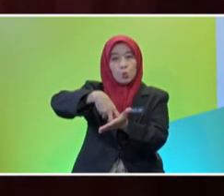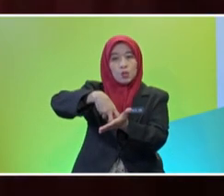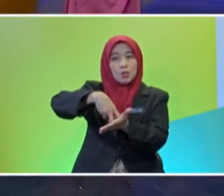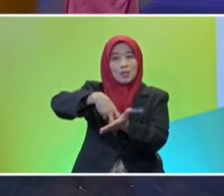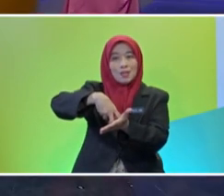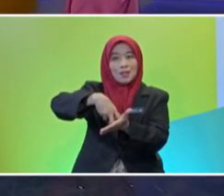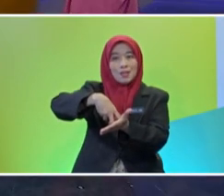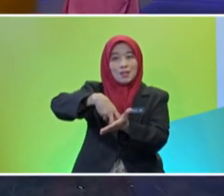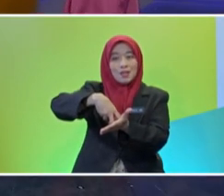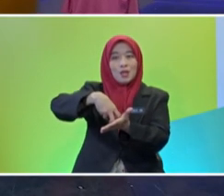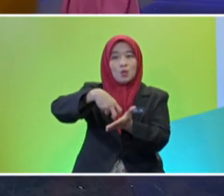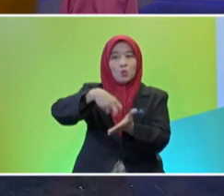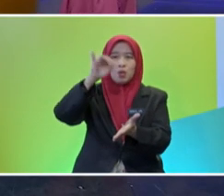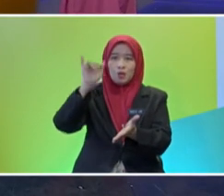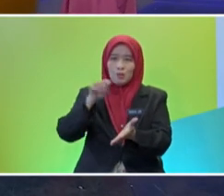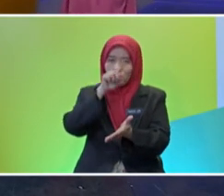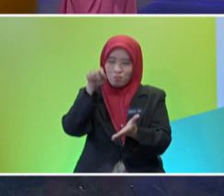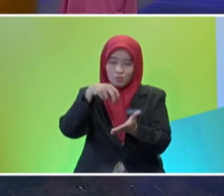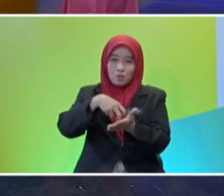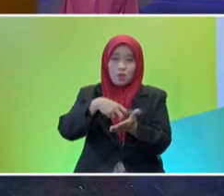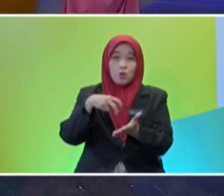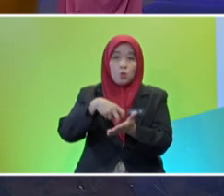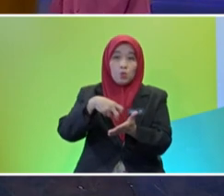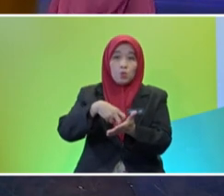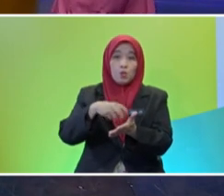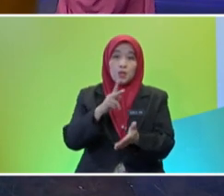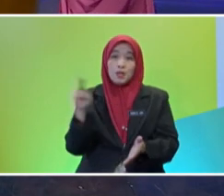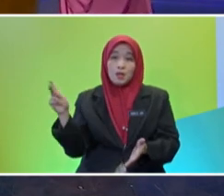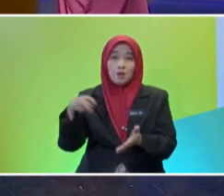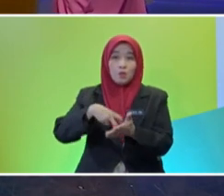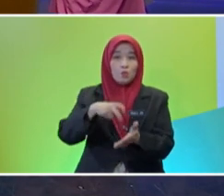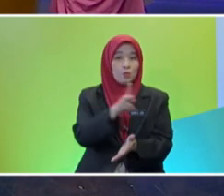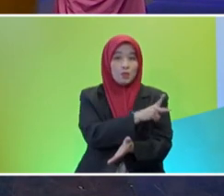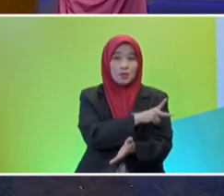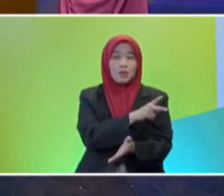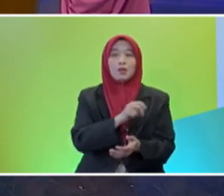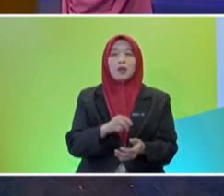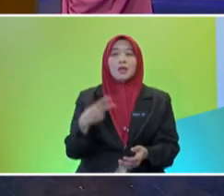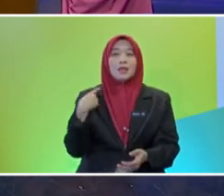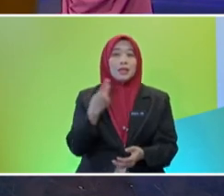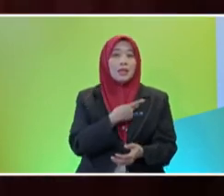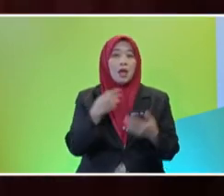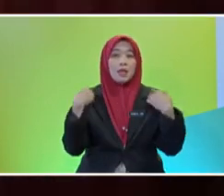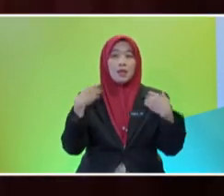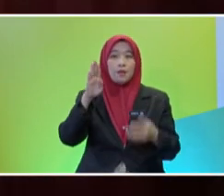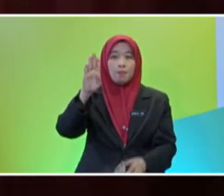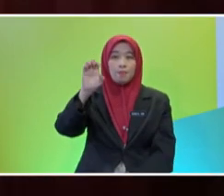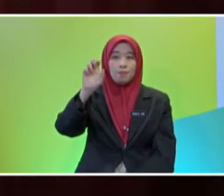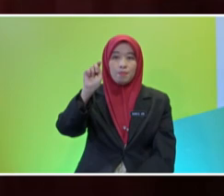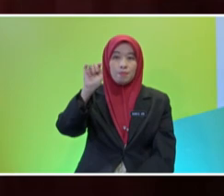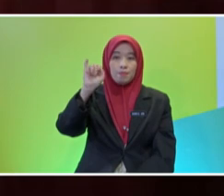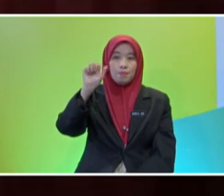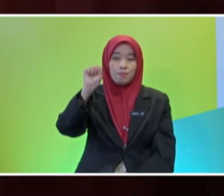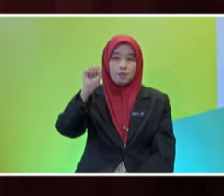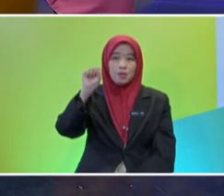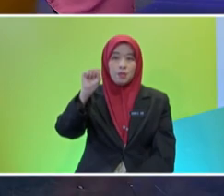sini juga. Ya, sini. Okey, okey. Ini lutut kanan, lutut kiri. Okey. Dan kita ada betis. Betis yang mana, cikgu?